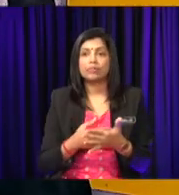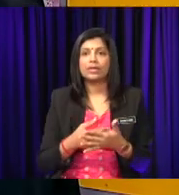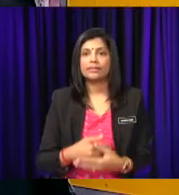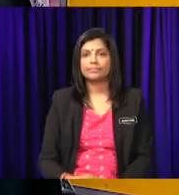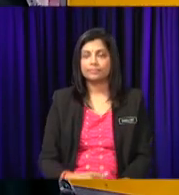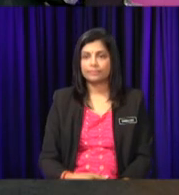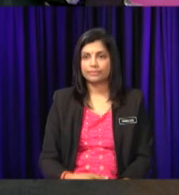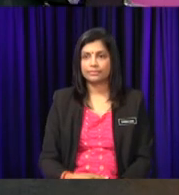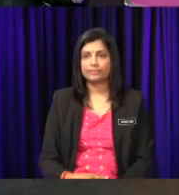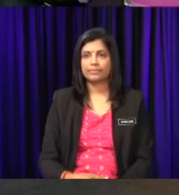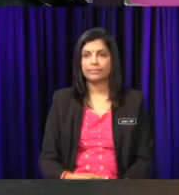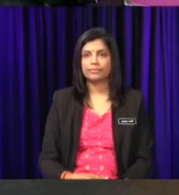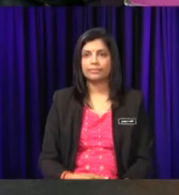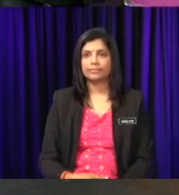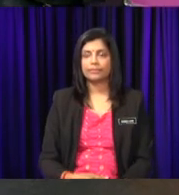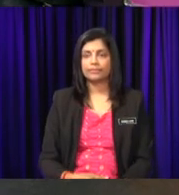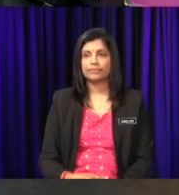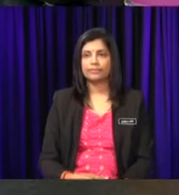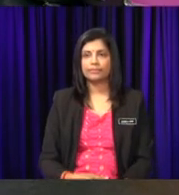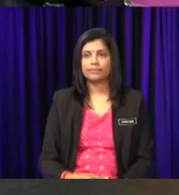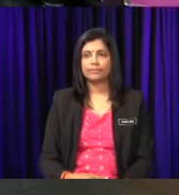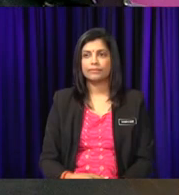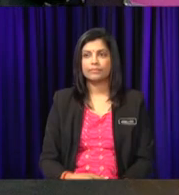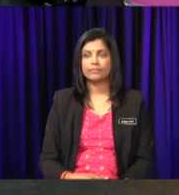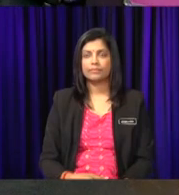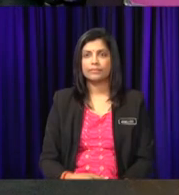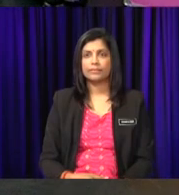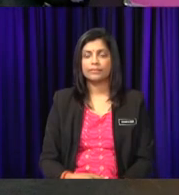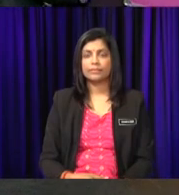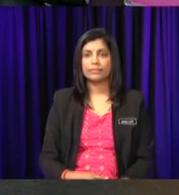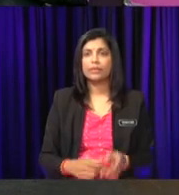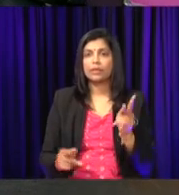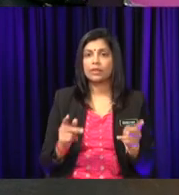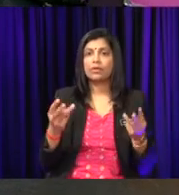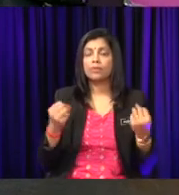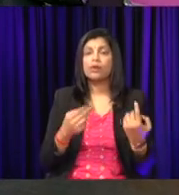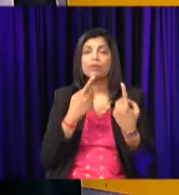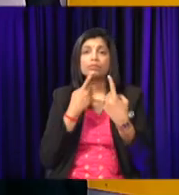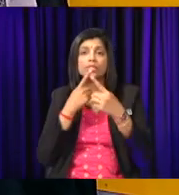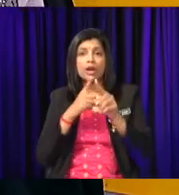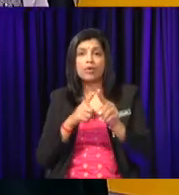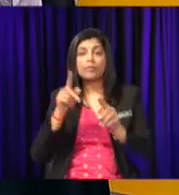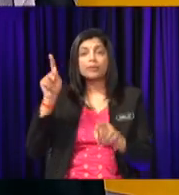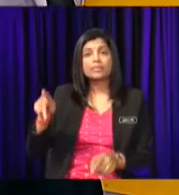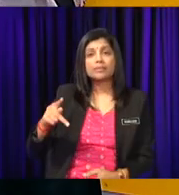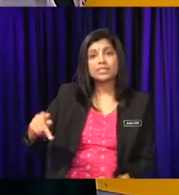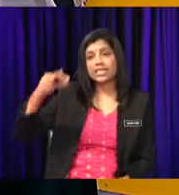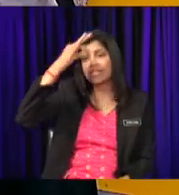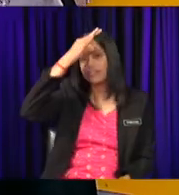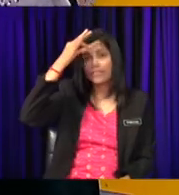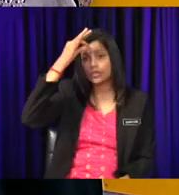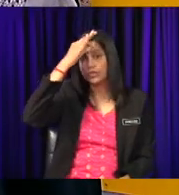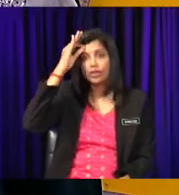kita tengok bila kita nak jawab kita pastikan faktor-faktor itu kita sebut dalam